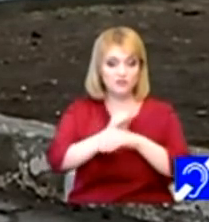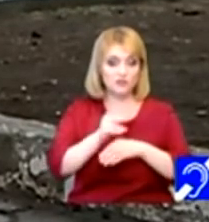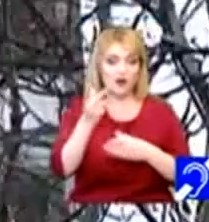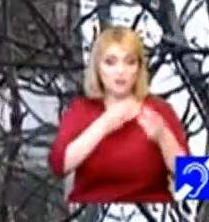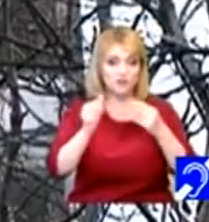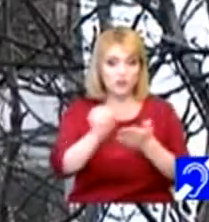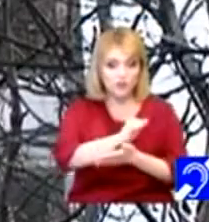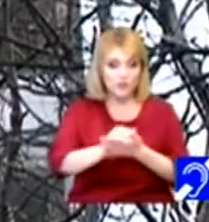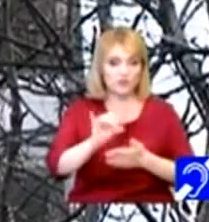acte.